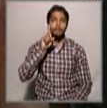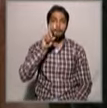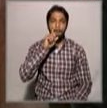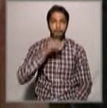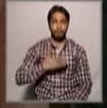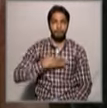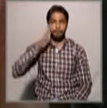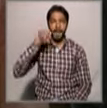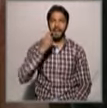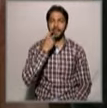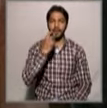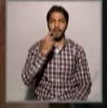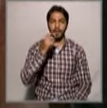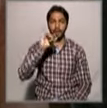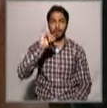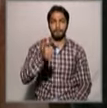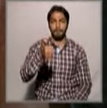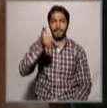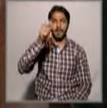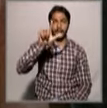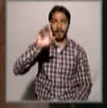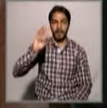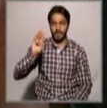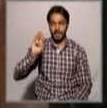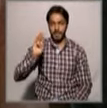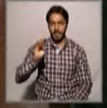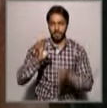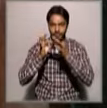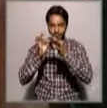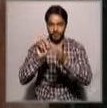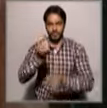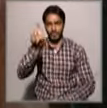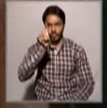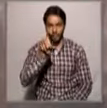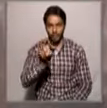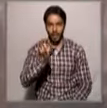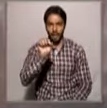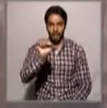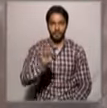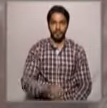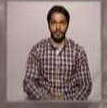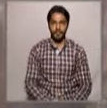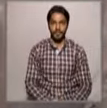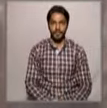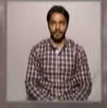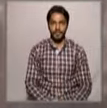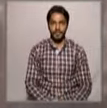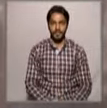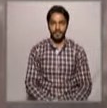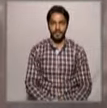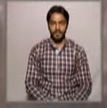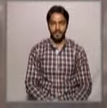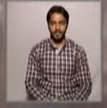تفضلي. نعم. لو سمحت ممكن أسأل الشيخ سؤال؟ الشيخ يسمعك، تفضلي.